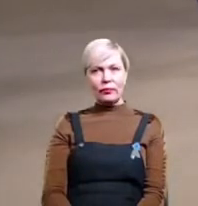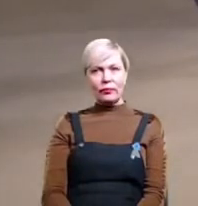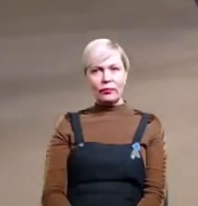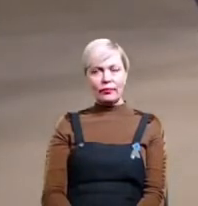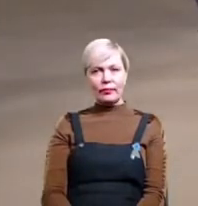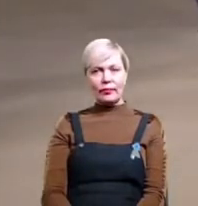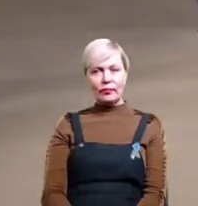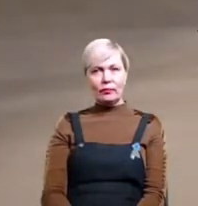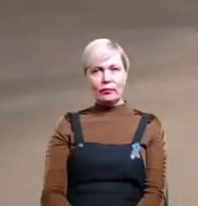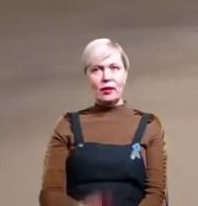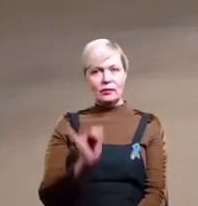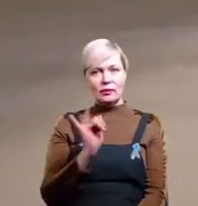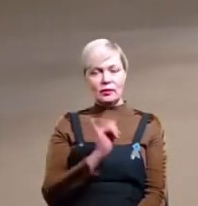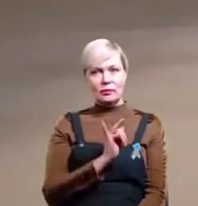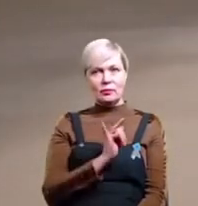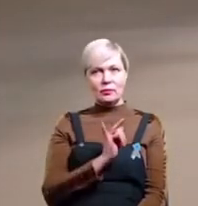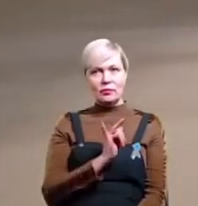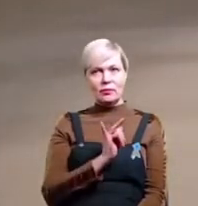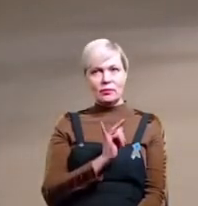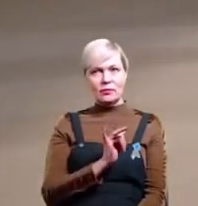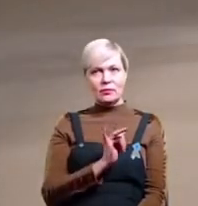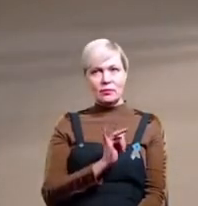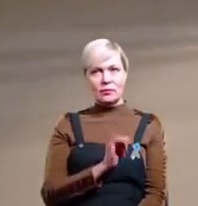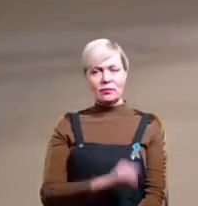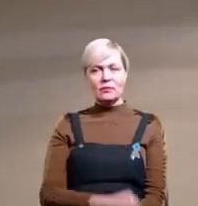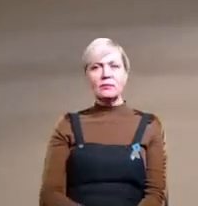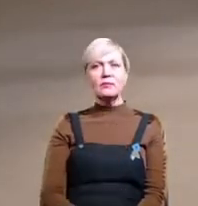И подставили ронд.